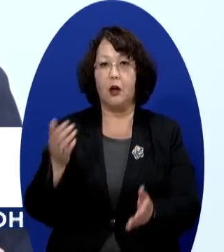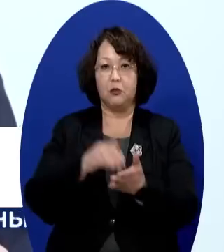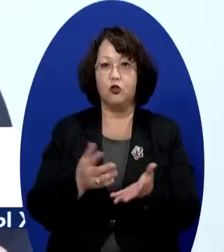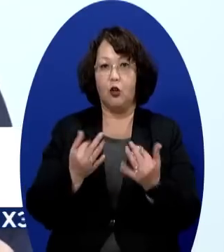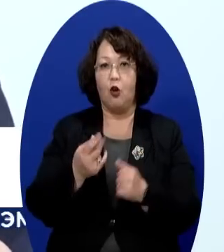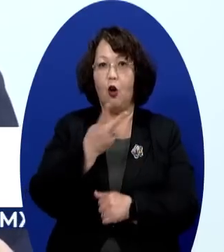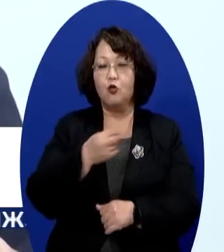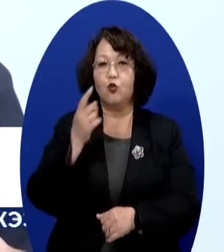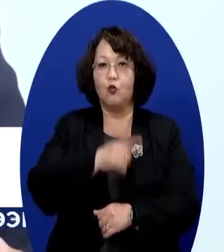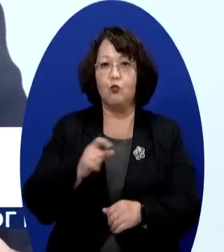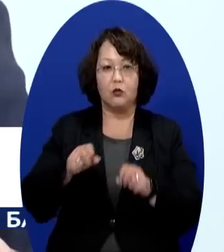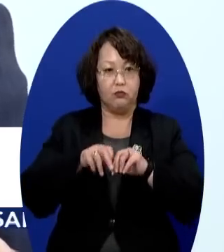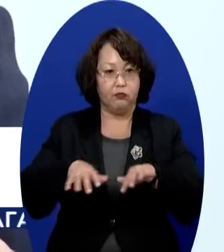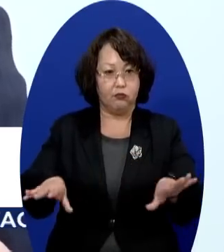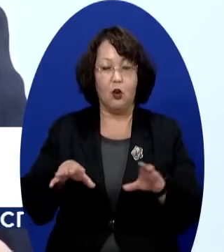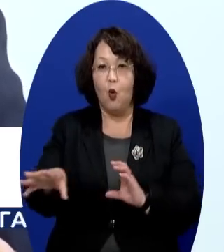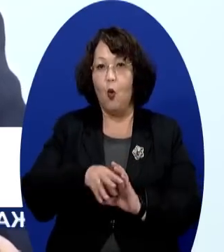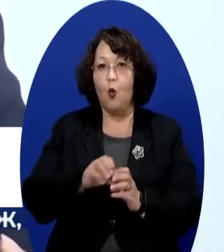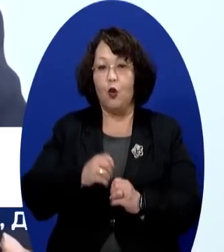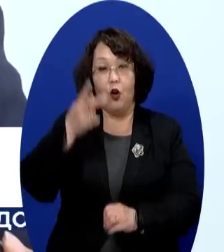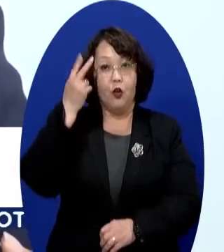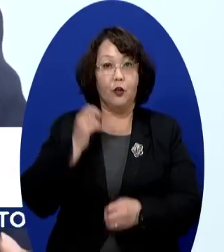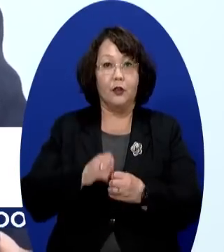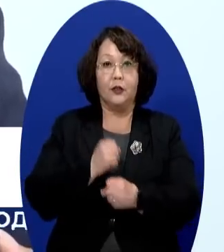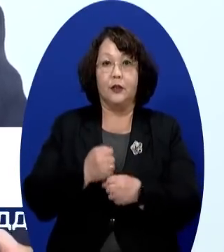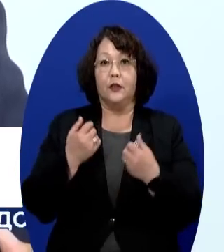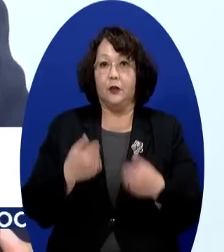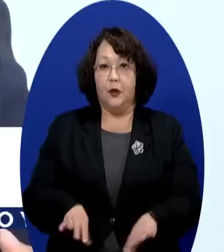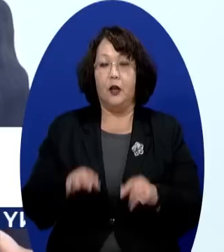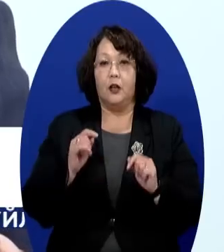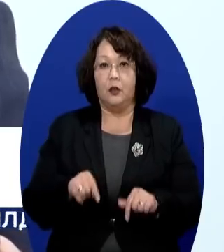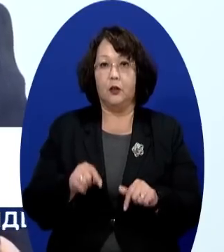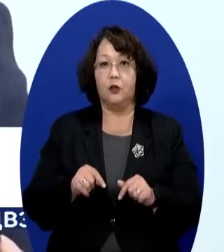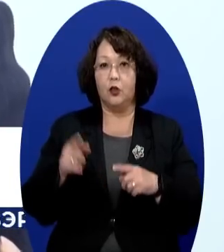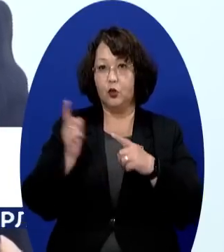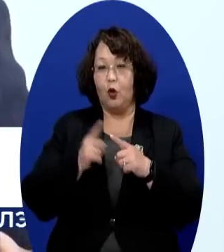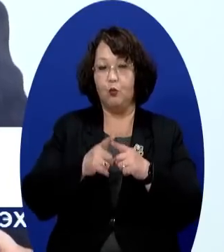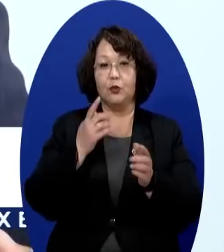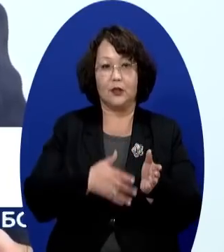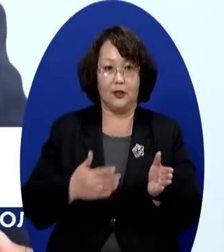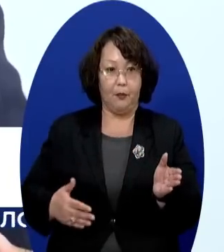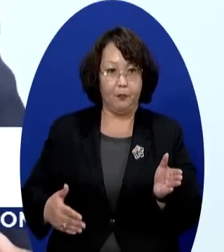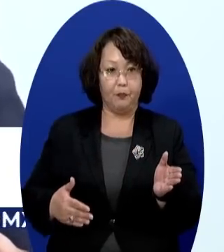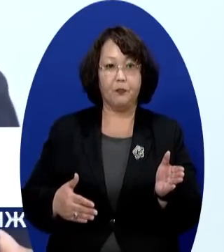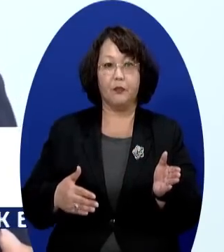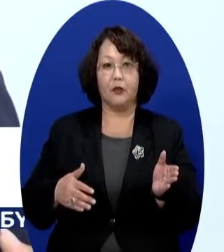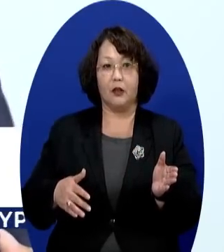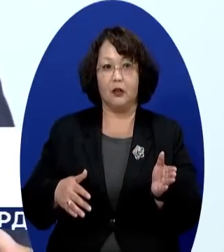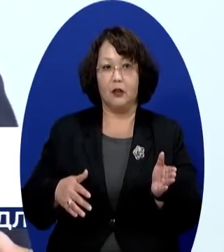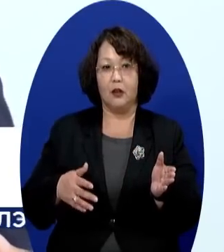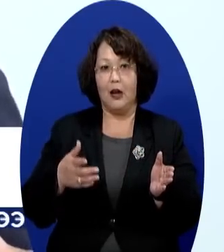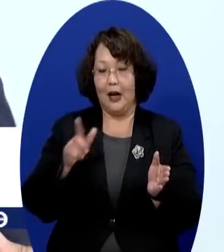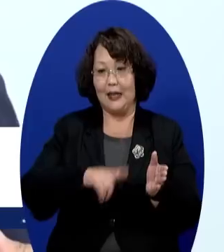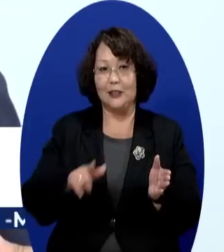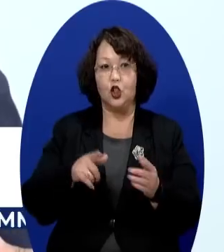хүн ажилласан 2 өдрийн турш. За өнөөдрийн байдлаар дахиад одоо төмөр замын ийм тусгаарлах зурвас дагуу нөгөө